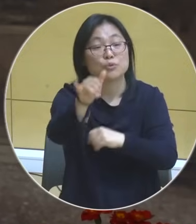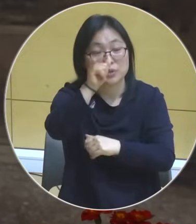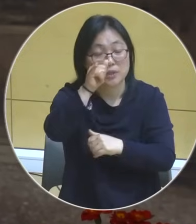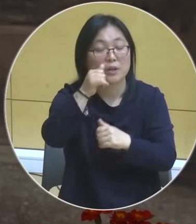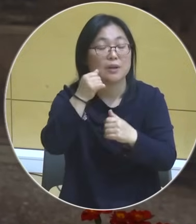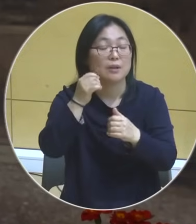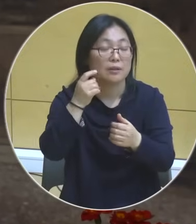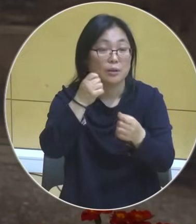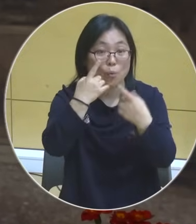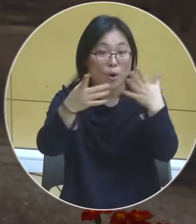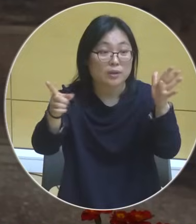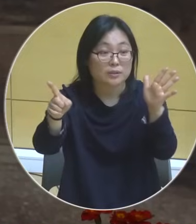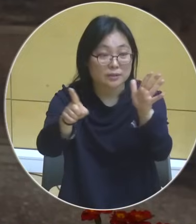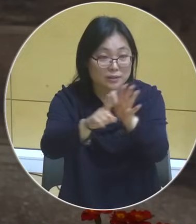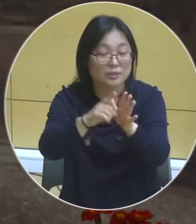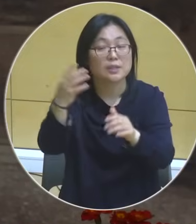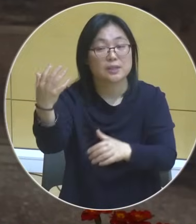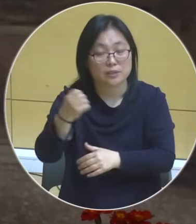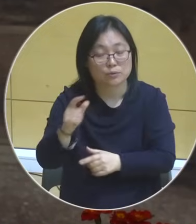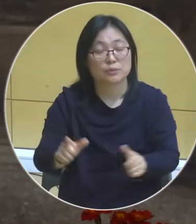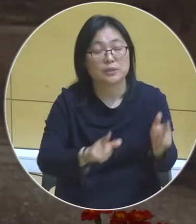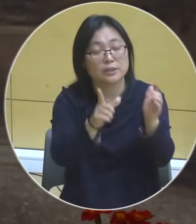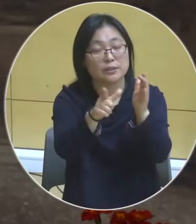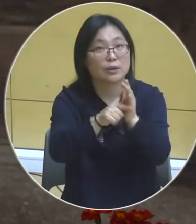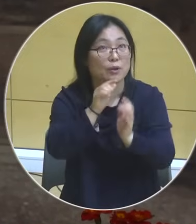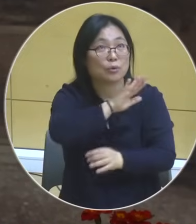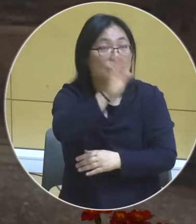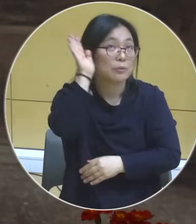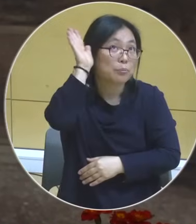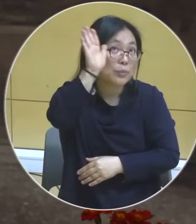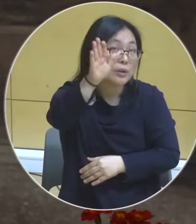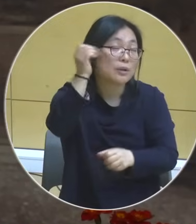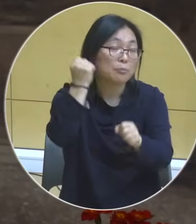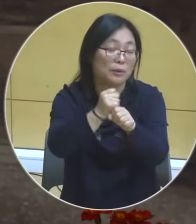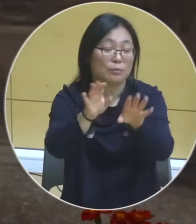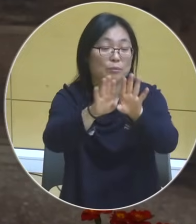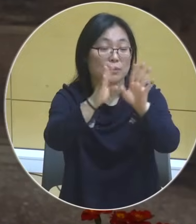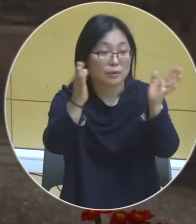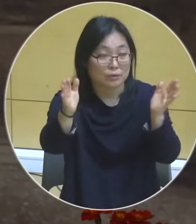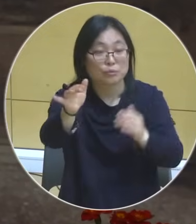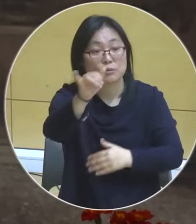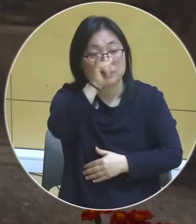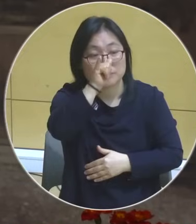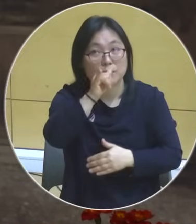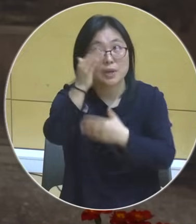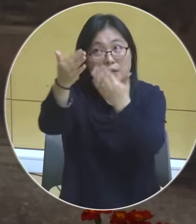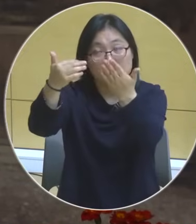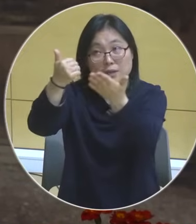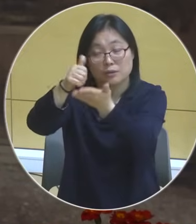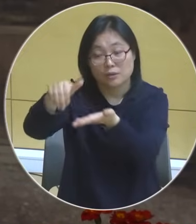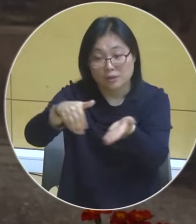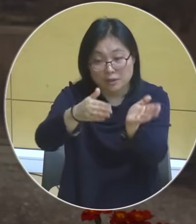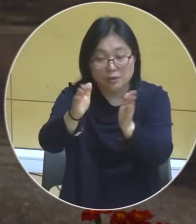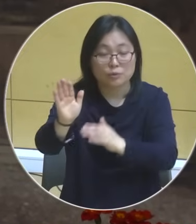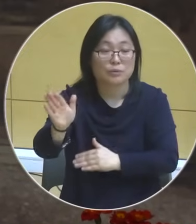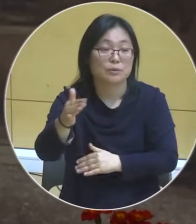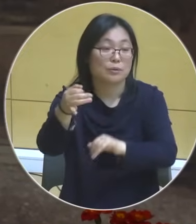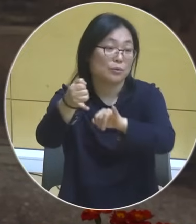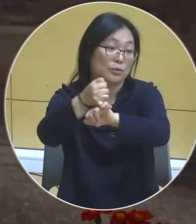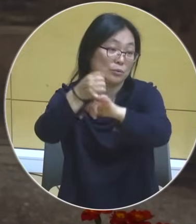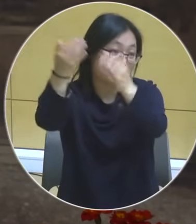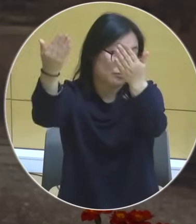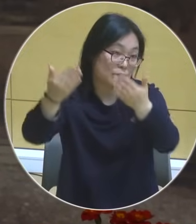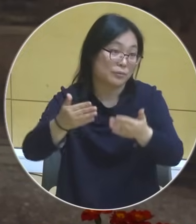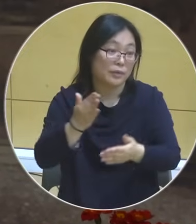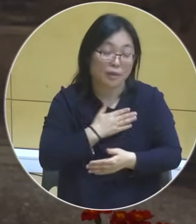말씀을 붙들고 걸을 때에 우리는 미래를 만들어갈 수 있고 열어갈 수 있습니다. 그 하나님께서 길이 되신다고 하셨습니다.